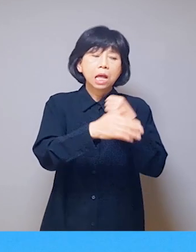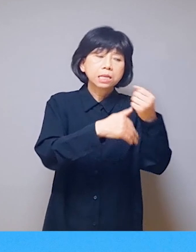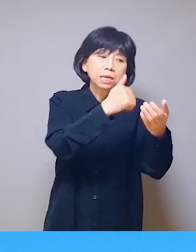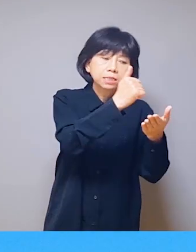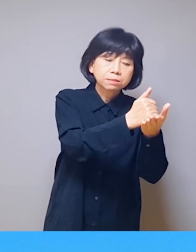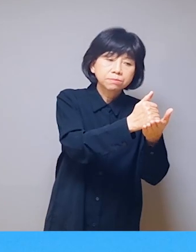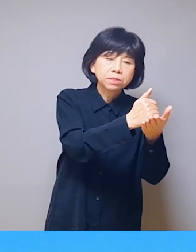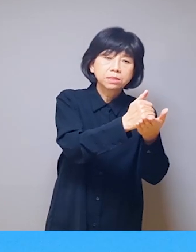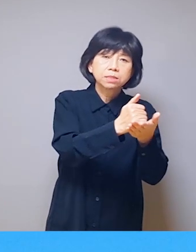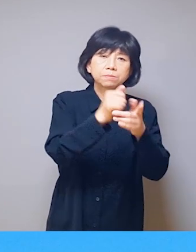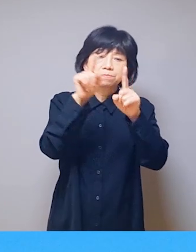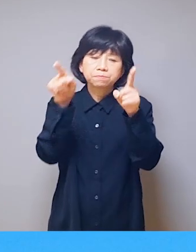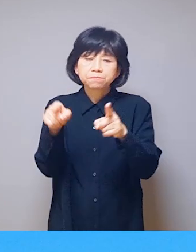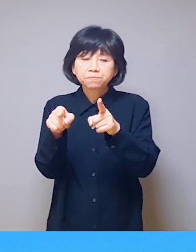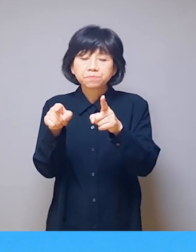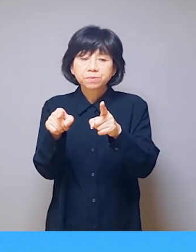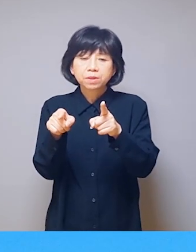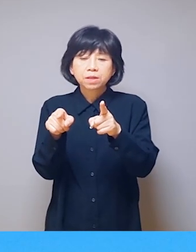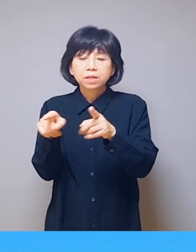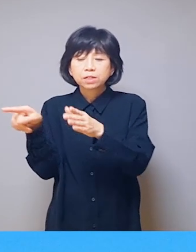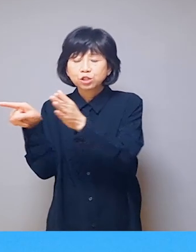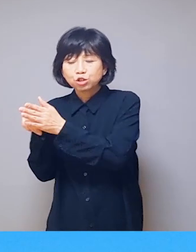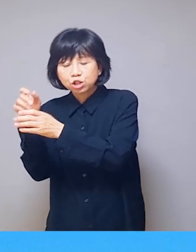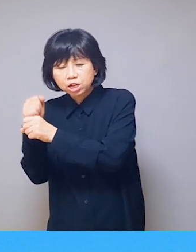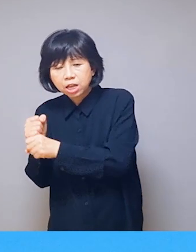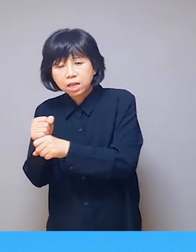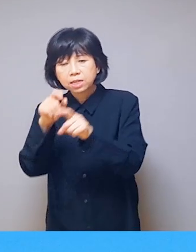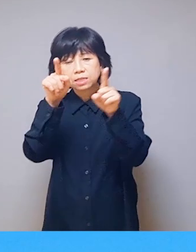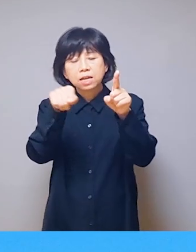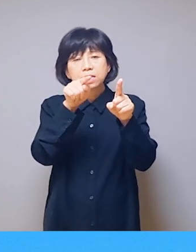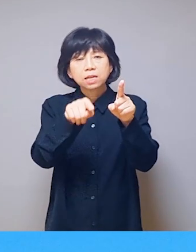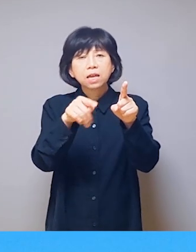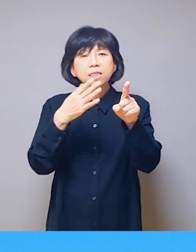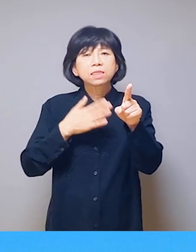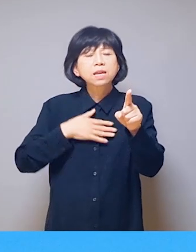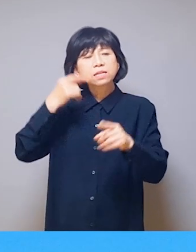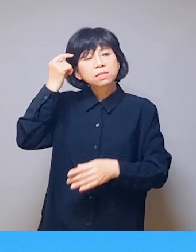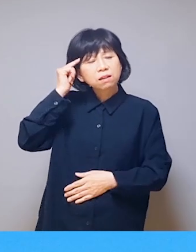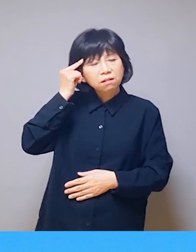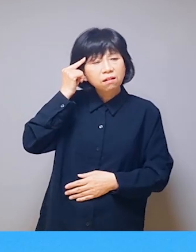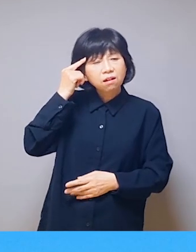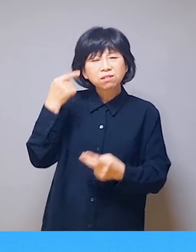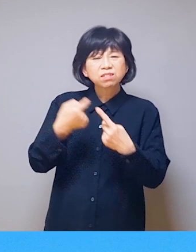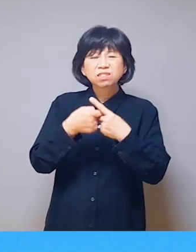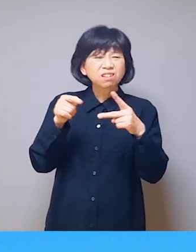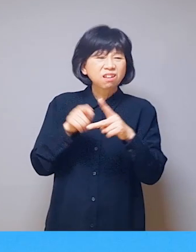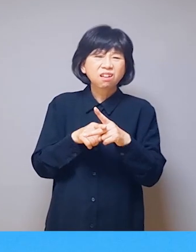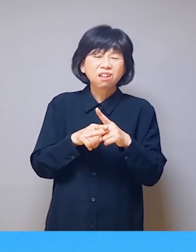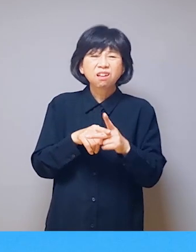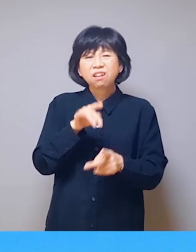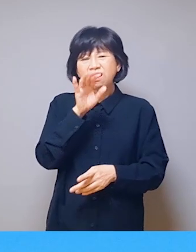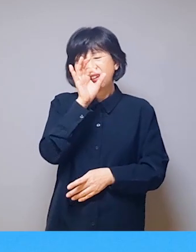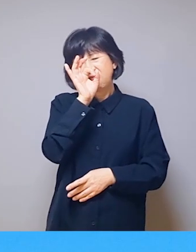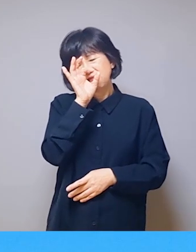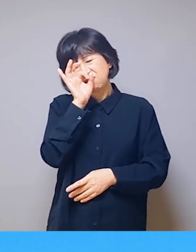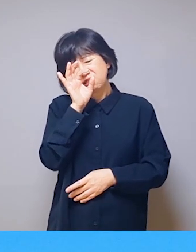하나님을 신뢰하는 그 사이에 뭐가 있어요? 내 생각으로는 이해가 안 돼.